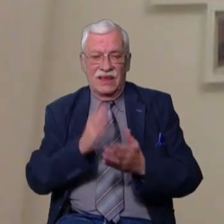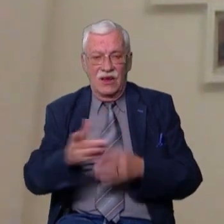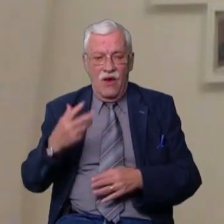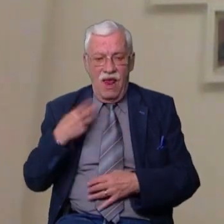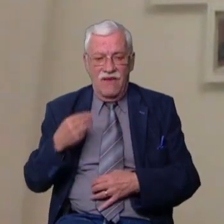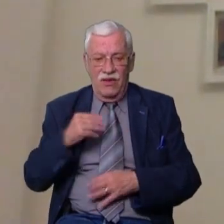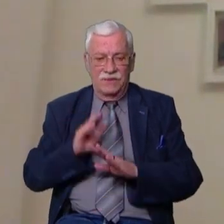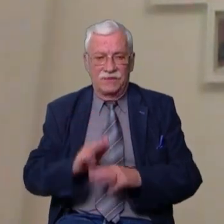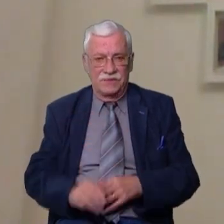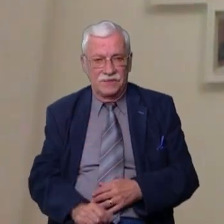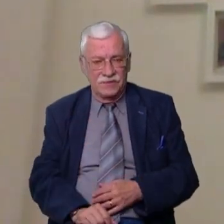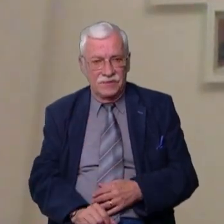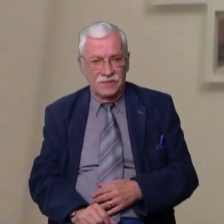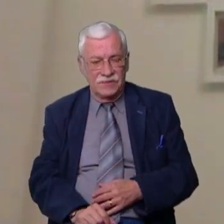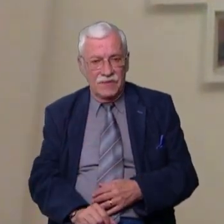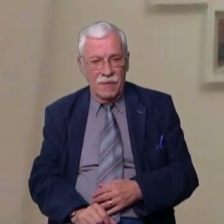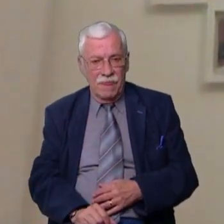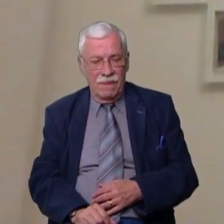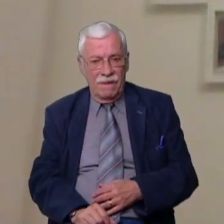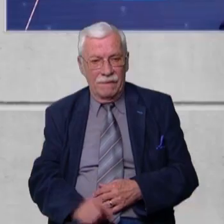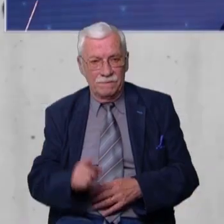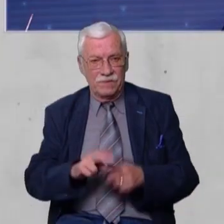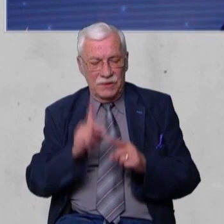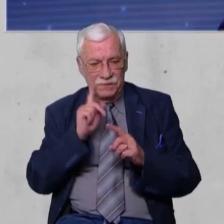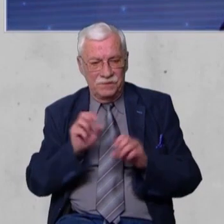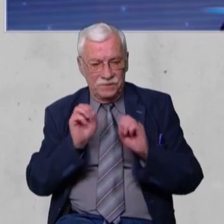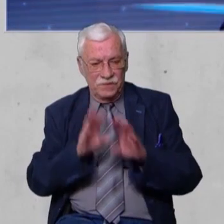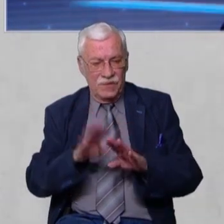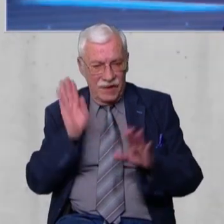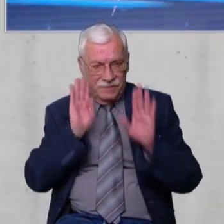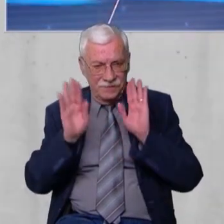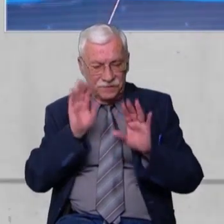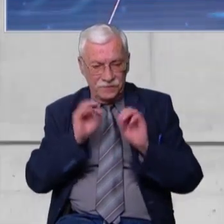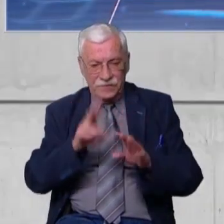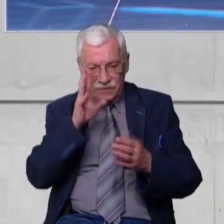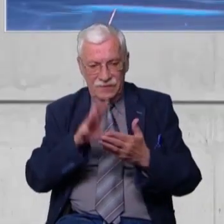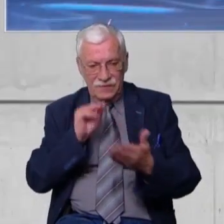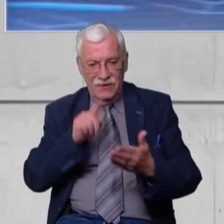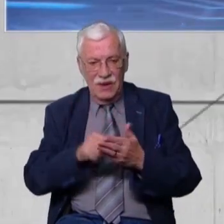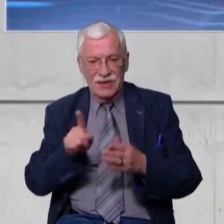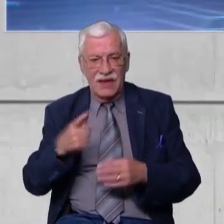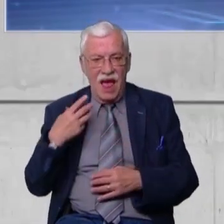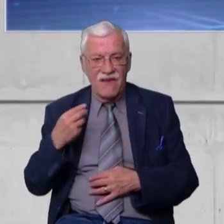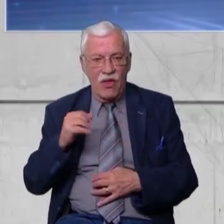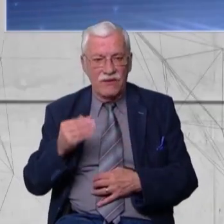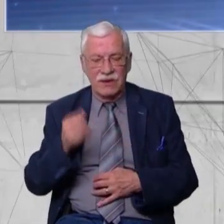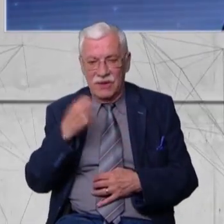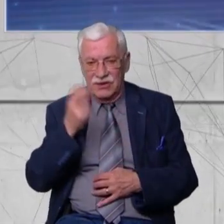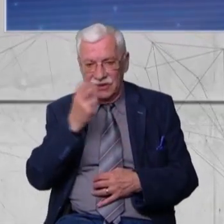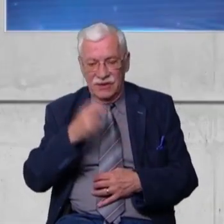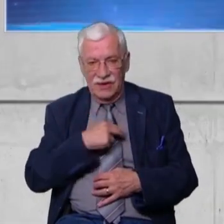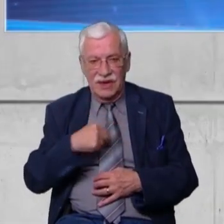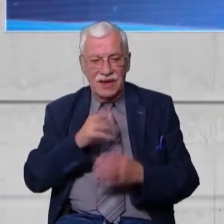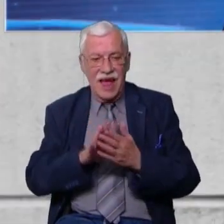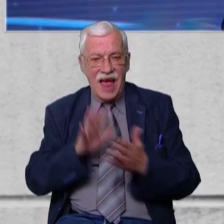Lewandowskiego. Wrzuciłeś w media społecznościowe tweeta ze zdjęciem właśnie z Robertem Lewandowskim. Bardzo interesuje nas